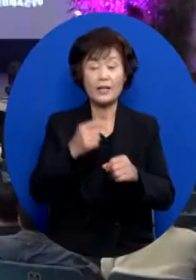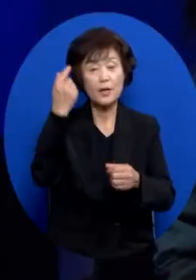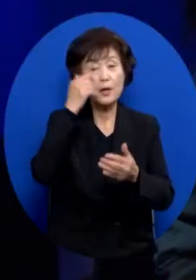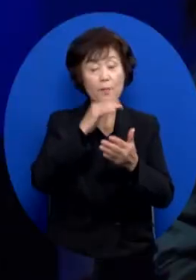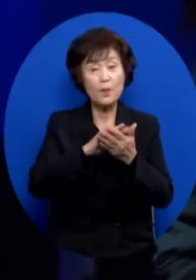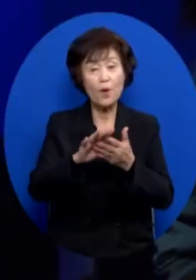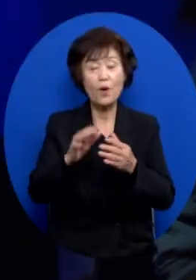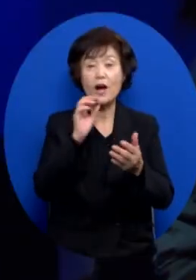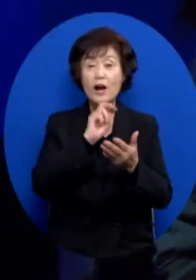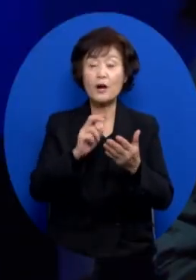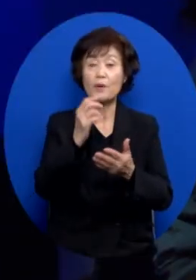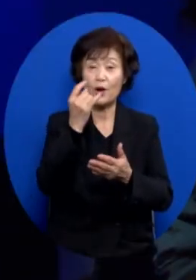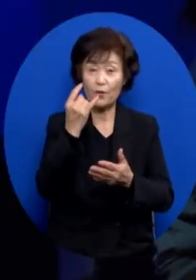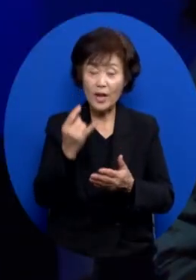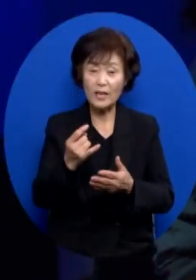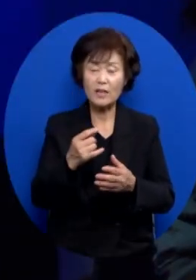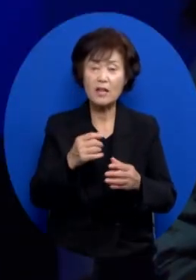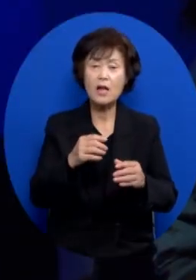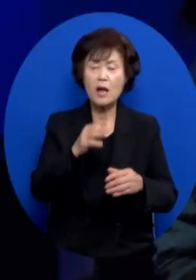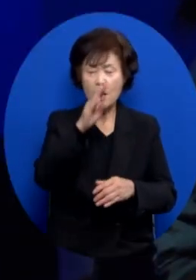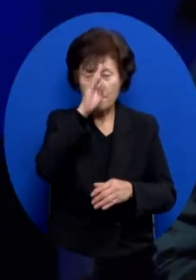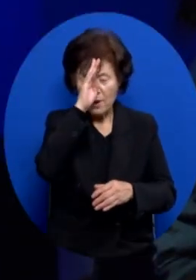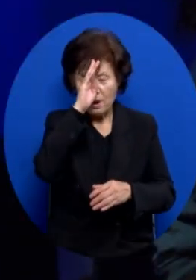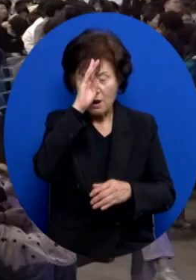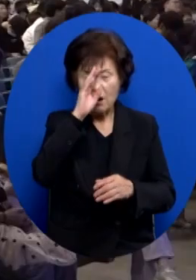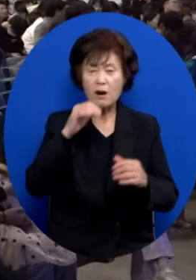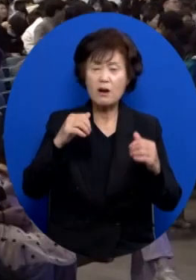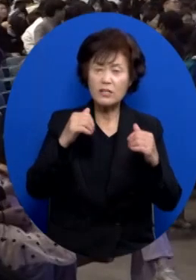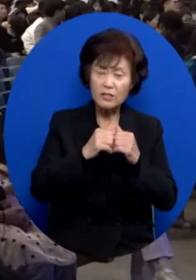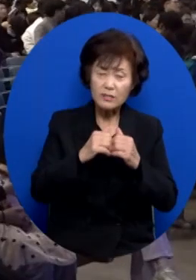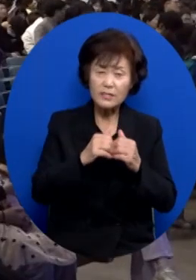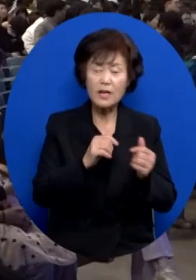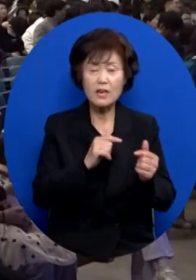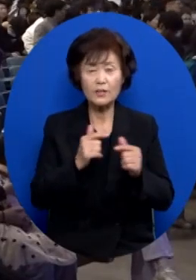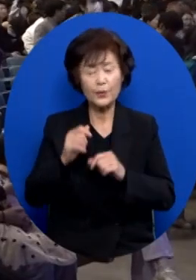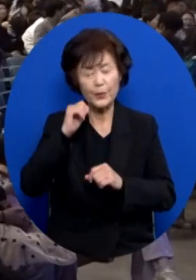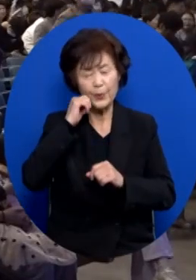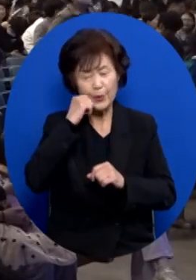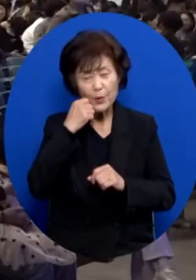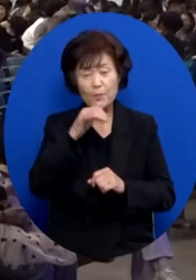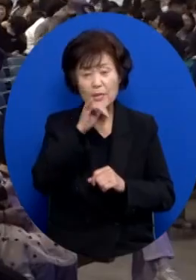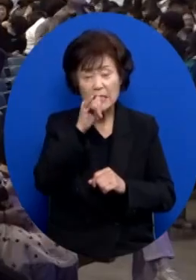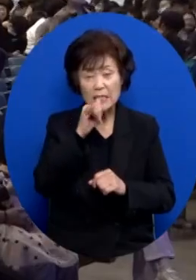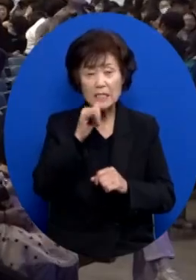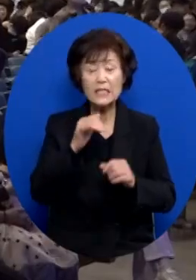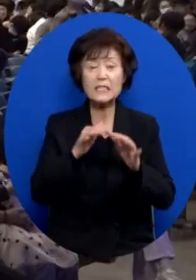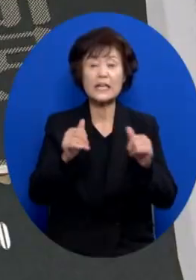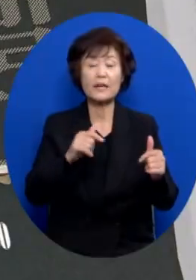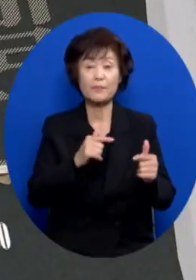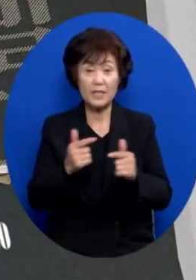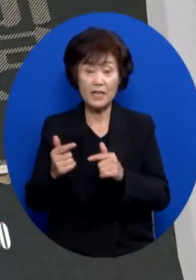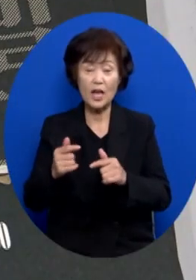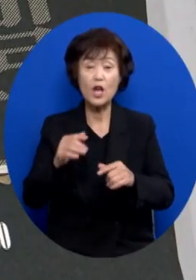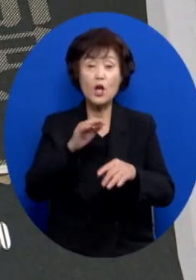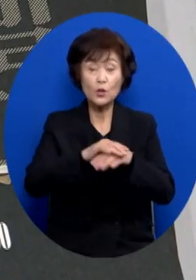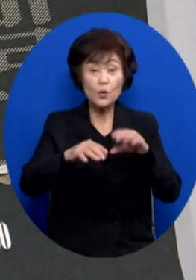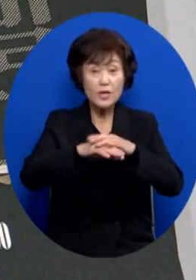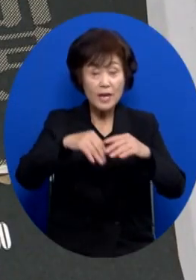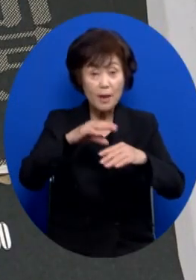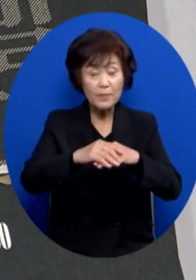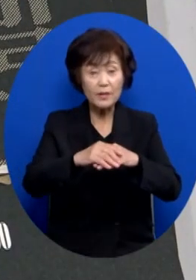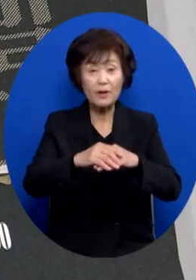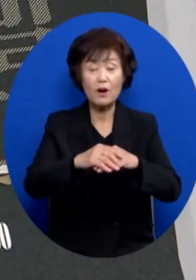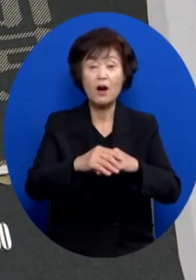평화음악회는 질병과 전쟁 등으로 어려움과 고통을 겪고 있는 이들에게 손을 내밀어 맞잡고 나아가자는 의미를 담아